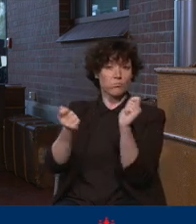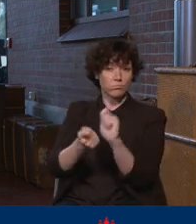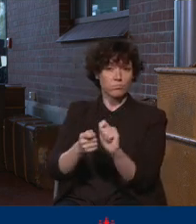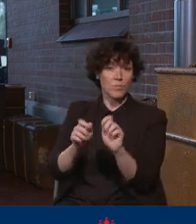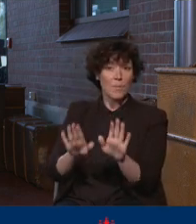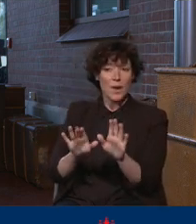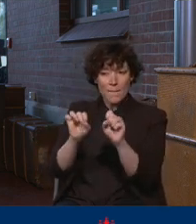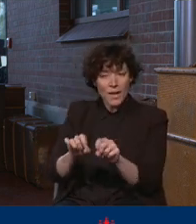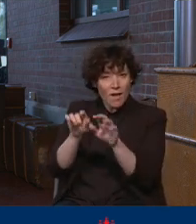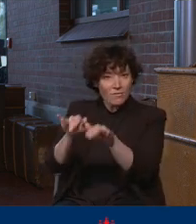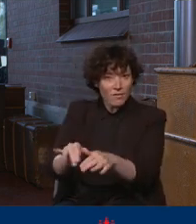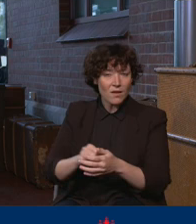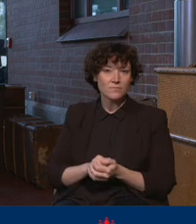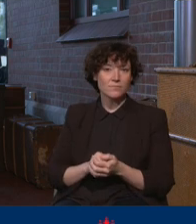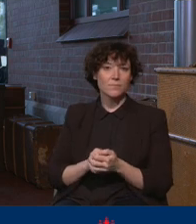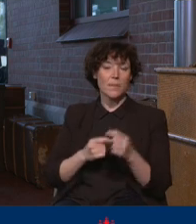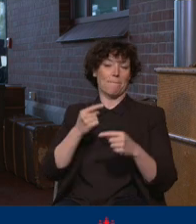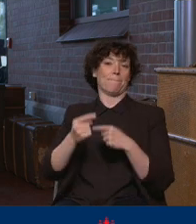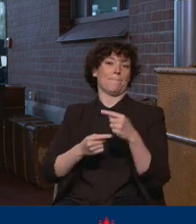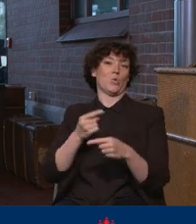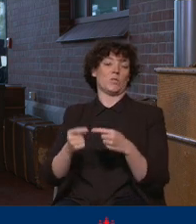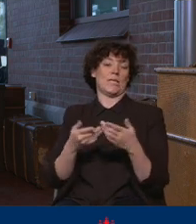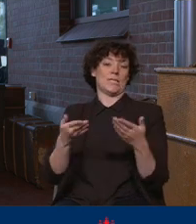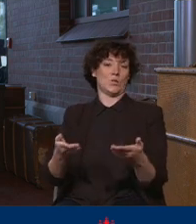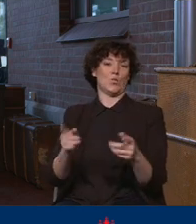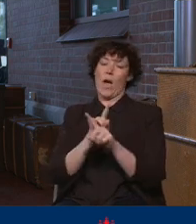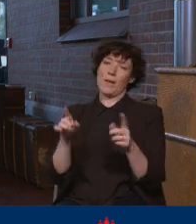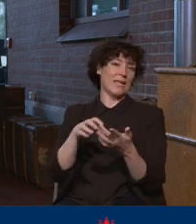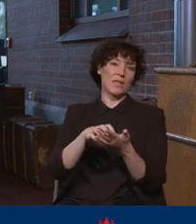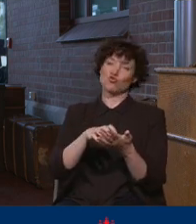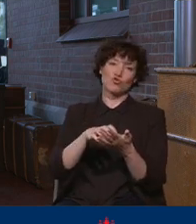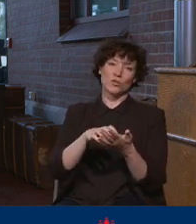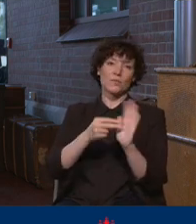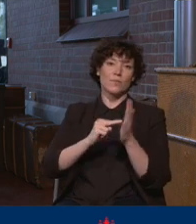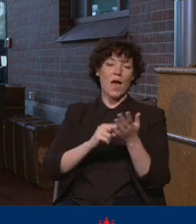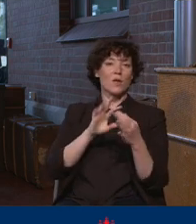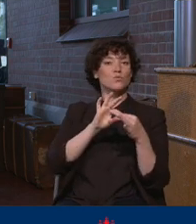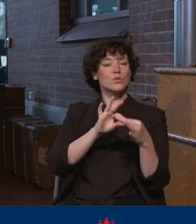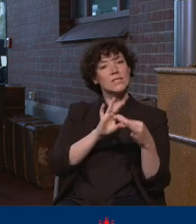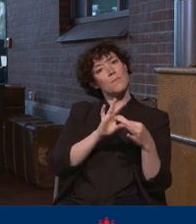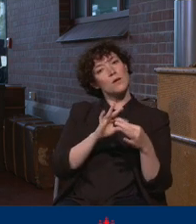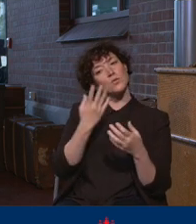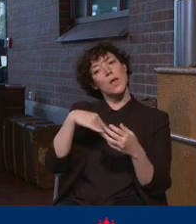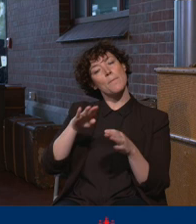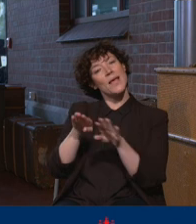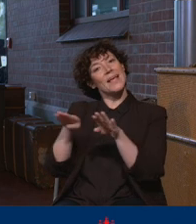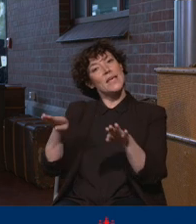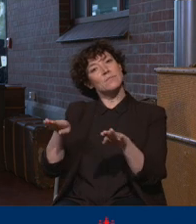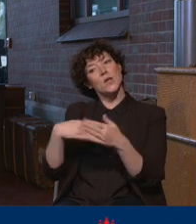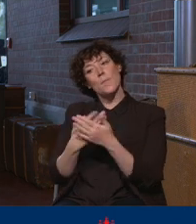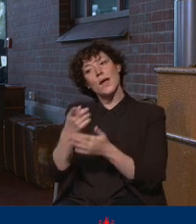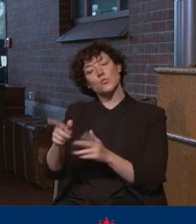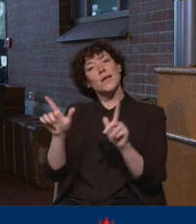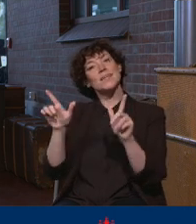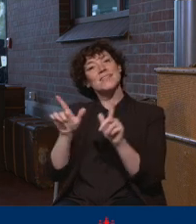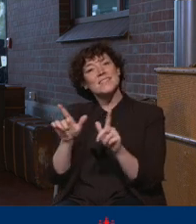prozesse laufen dann aber nicht auf der ebene sozusagen der stadtplanung ab sondern eben auf der ebene zum beispiel unserer gesellschaft